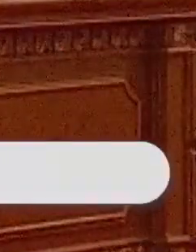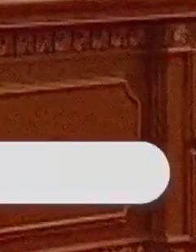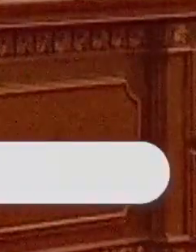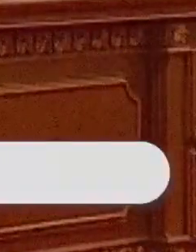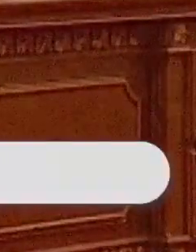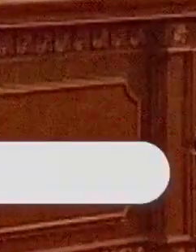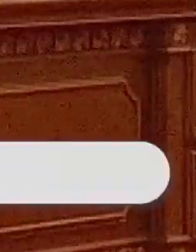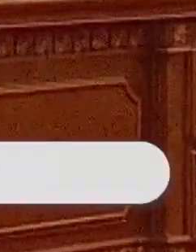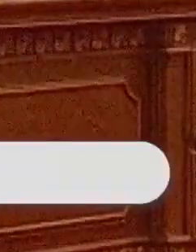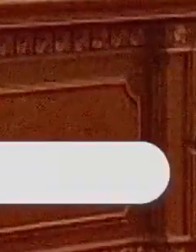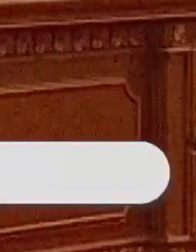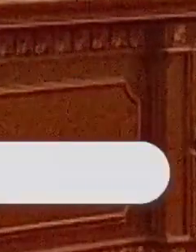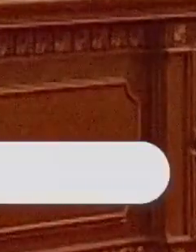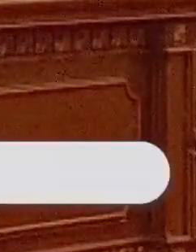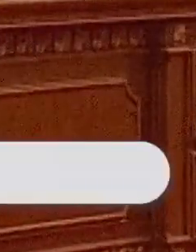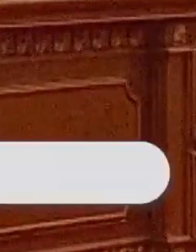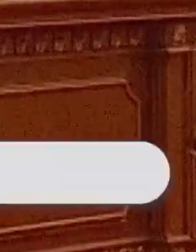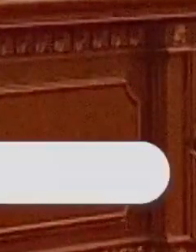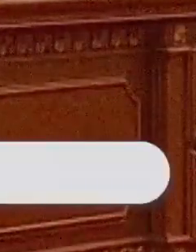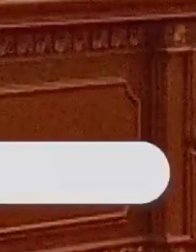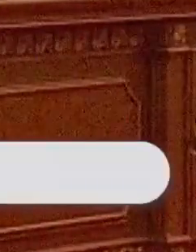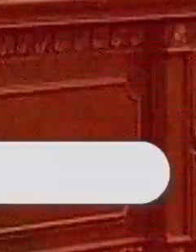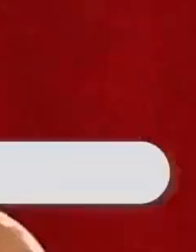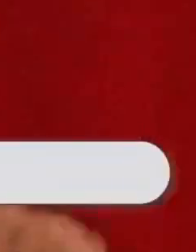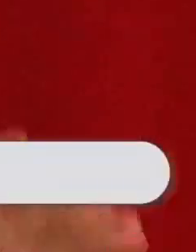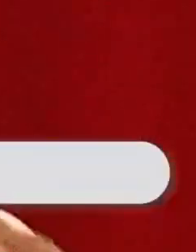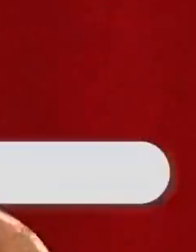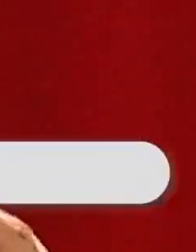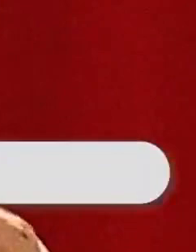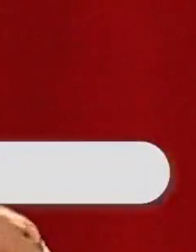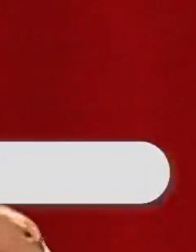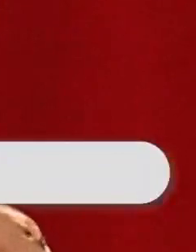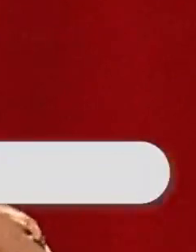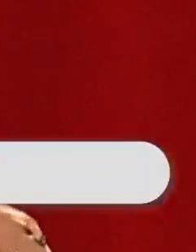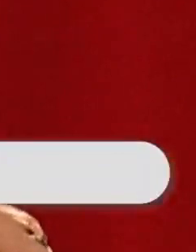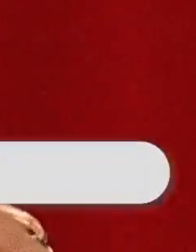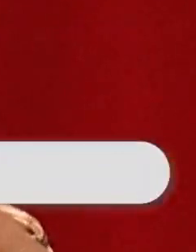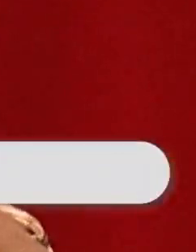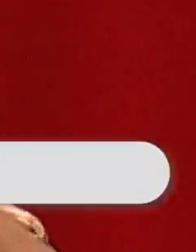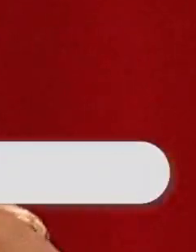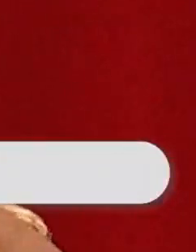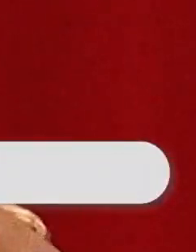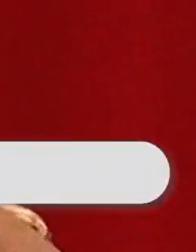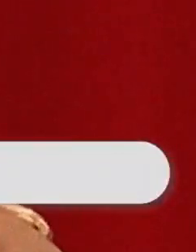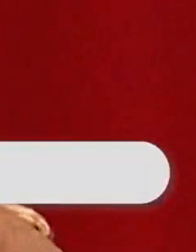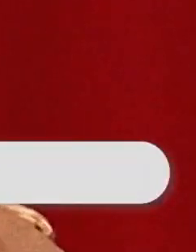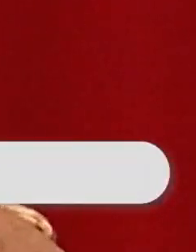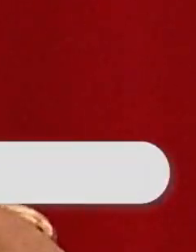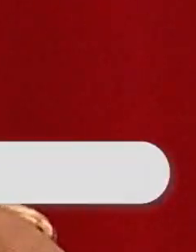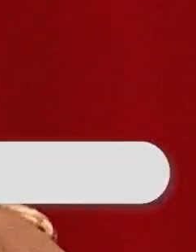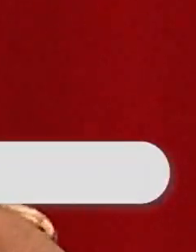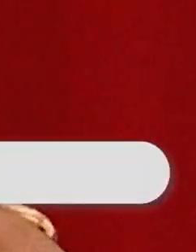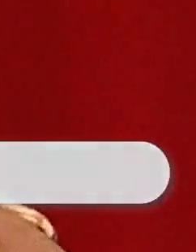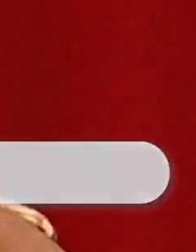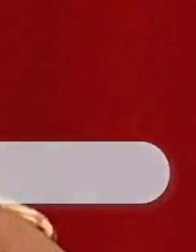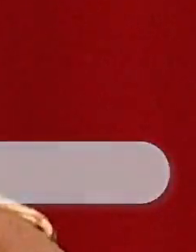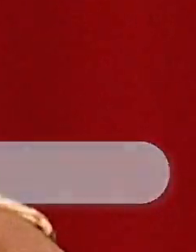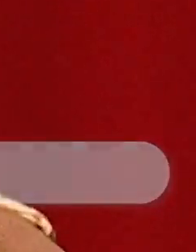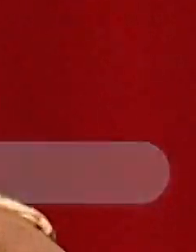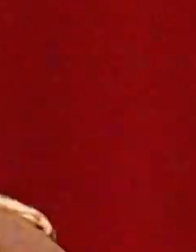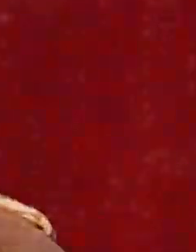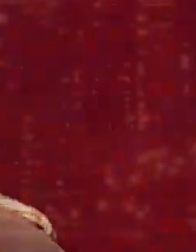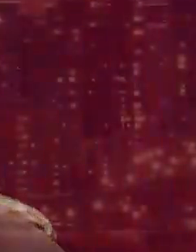인사 문제도 논의될 예정이어서 이를 통해 공식적으로 해임 등 인사 조치가 있을 가능성은 있는 것으로 알려졌습니다.